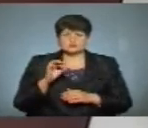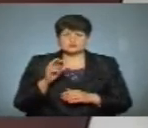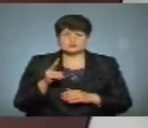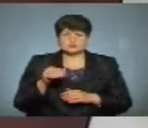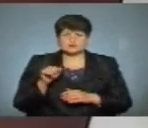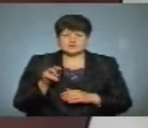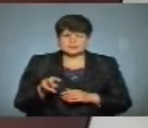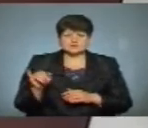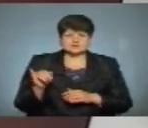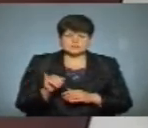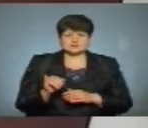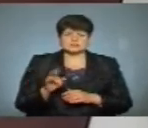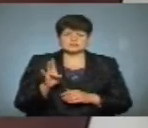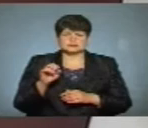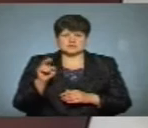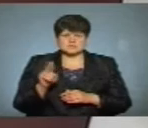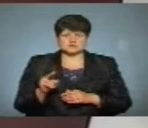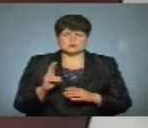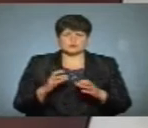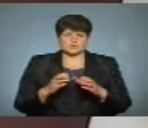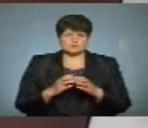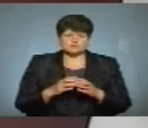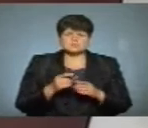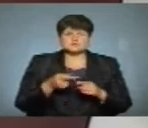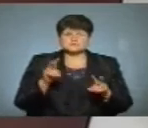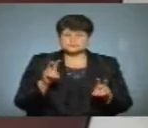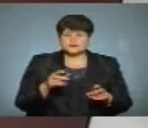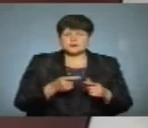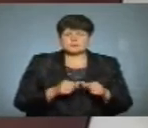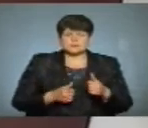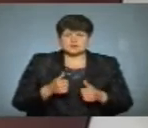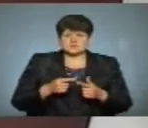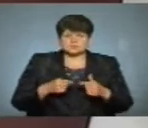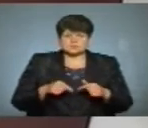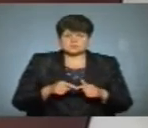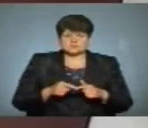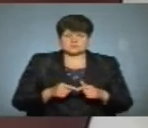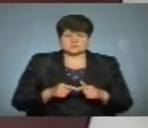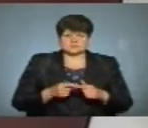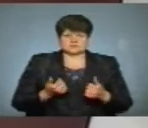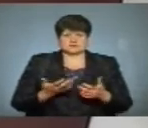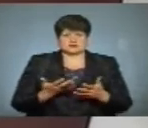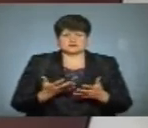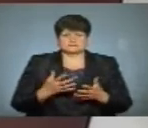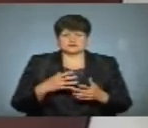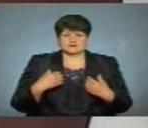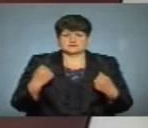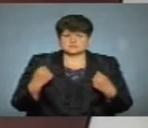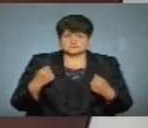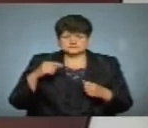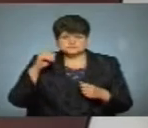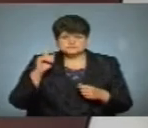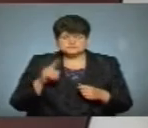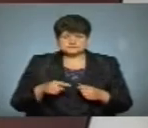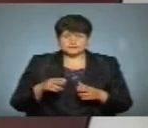повідомив співорганізатор змагань Богдан Бутковський. За його словами, змагання організували для гартування патріотичного духу, фізичних навиків